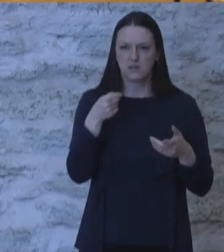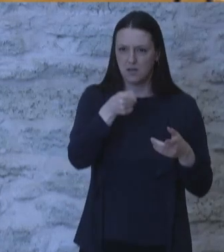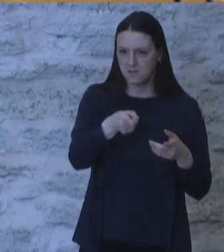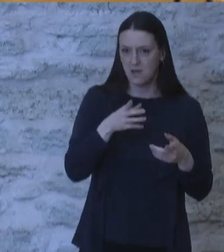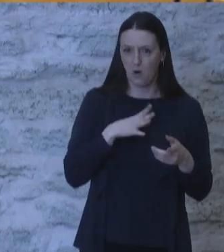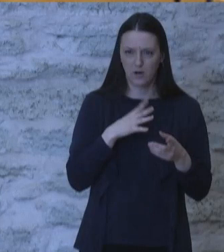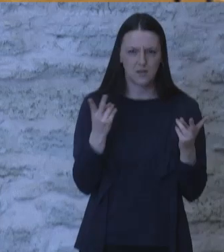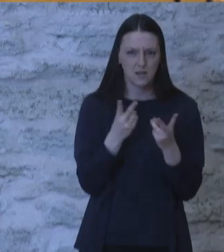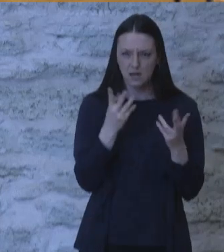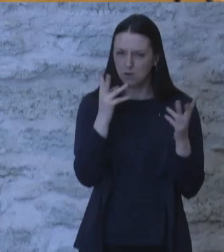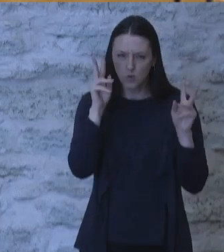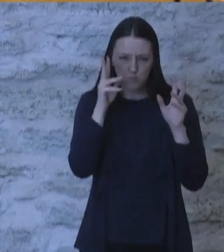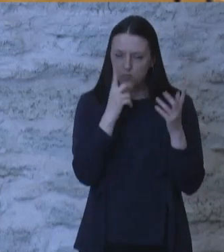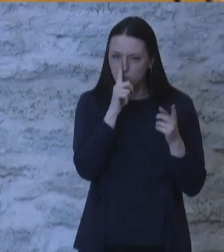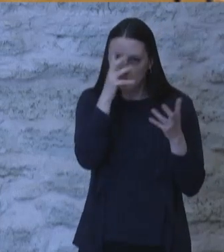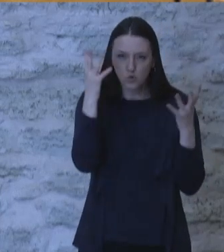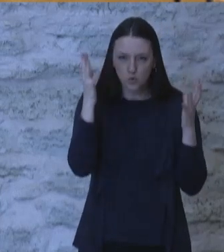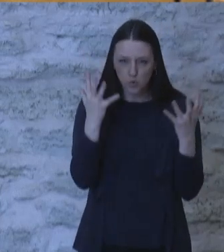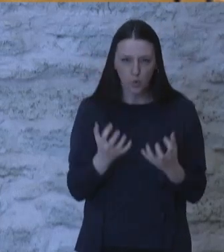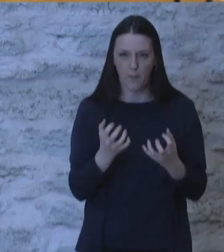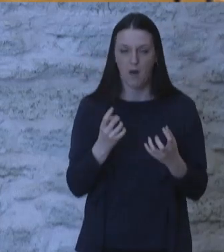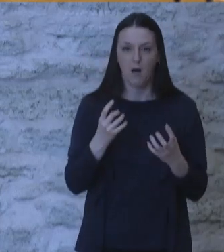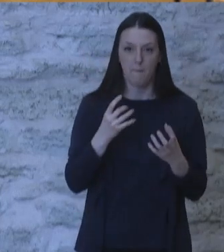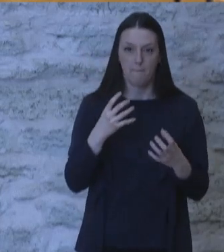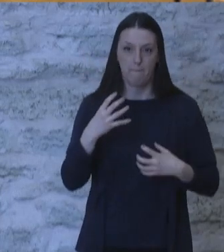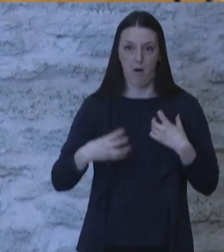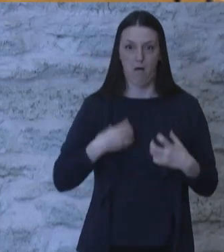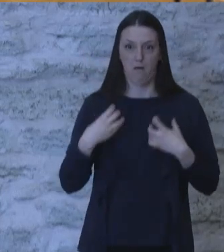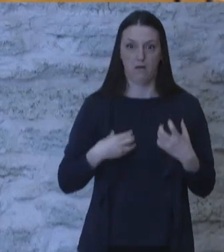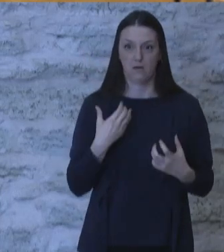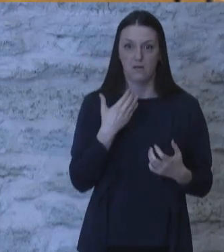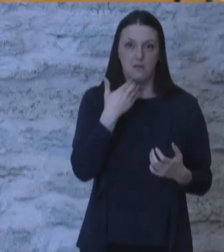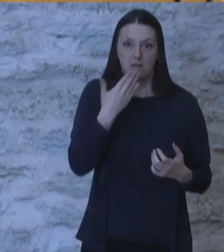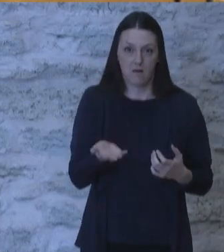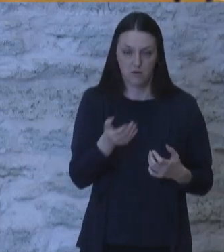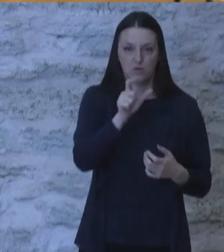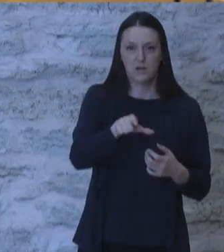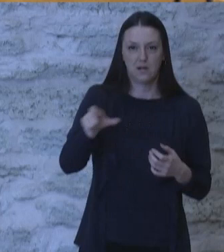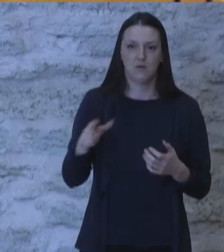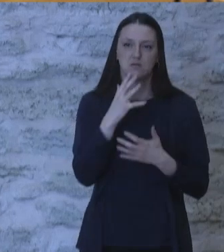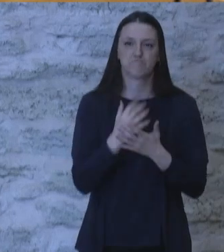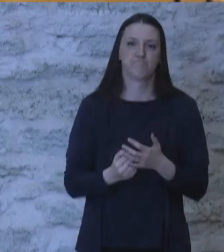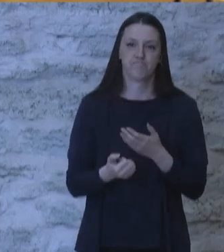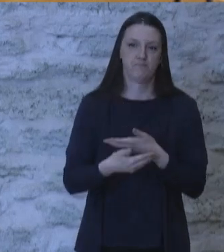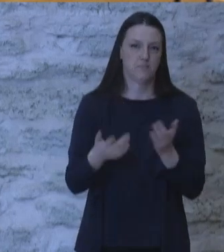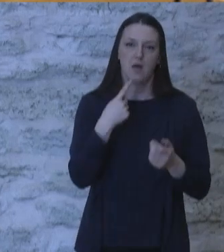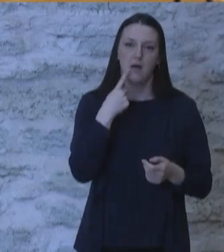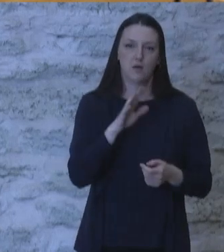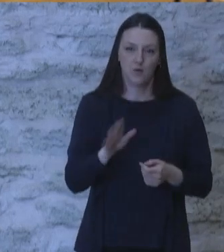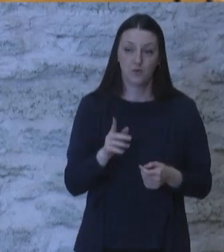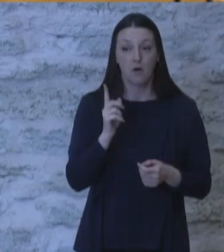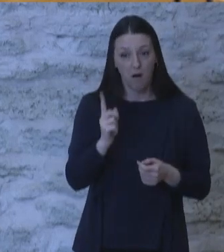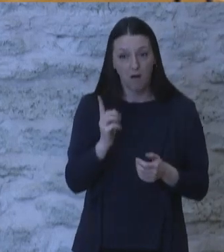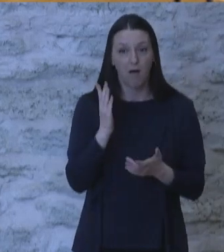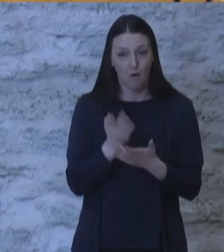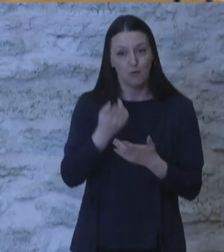toonides, et seda otsustati paanika vältimiseks avalikusega mitte jagada. Aga on teada, et